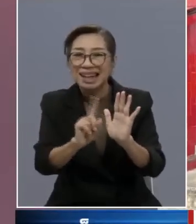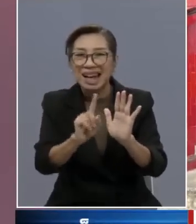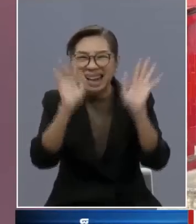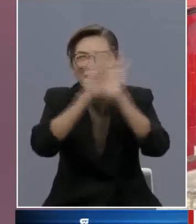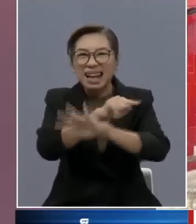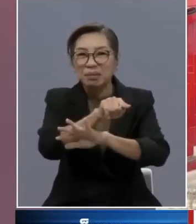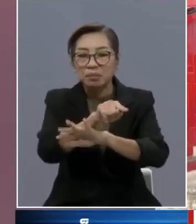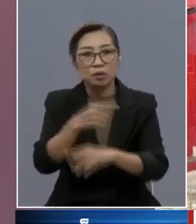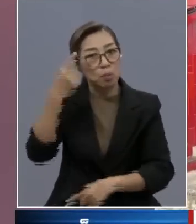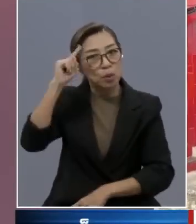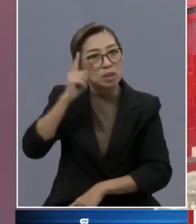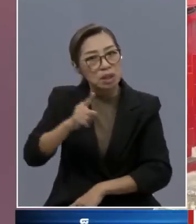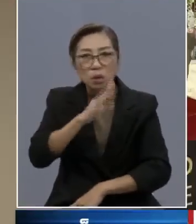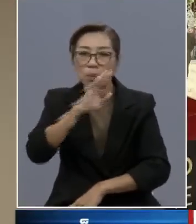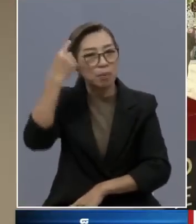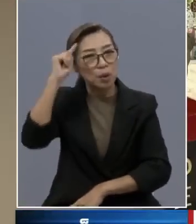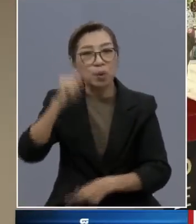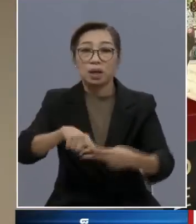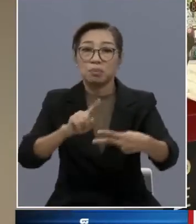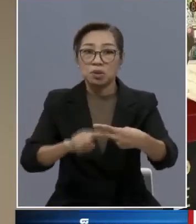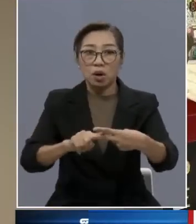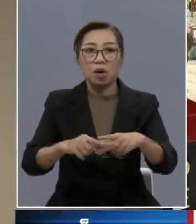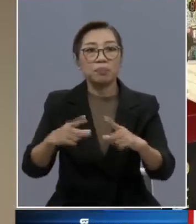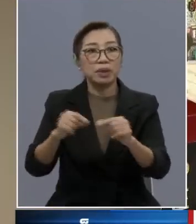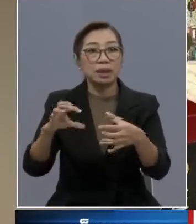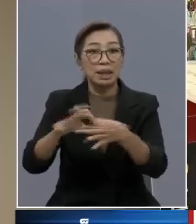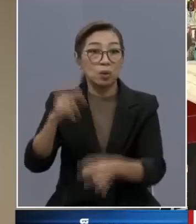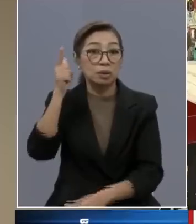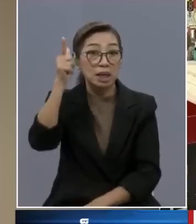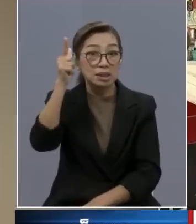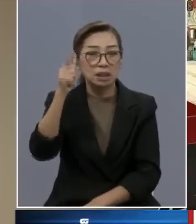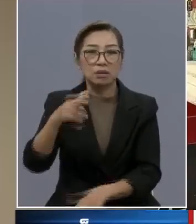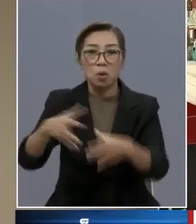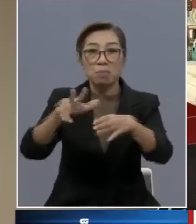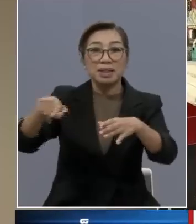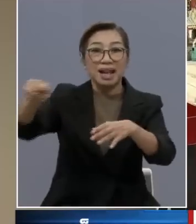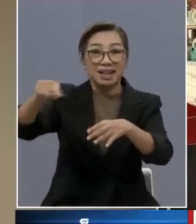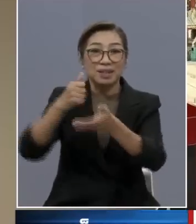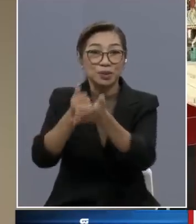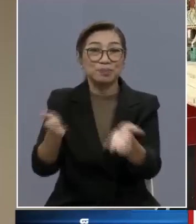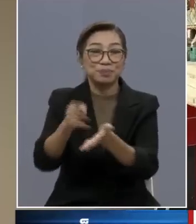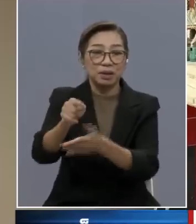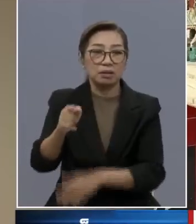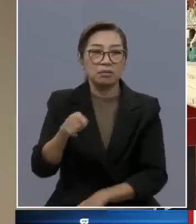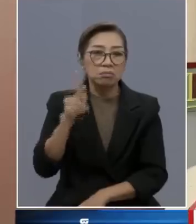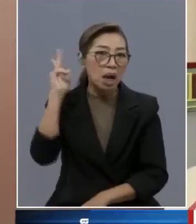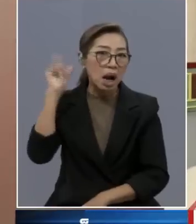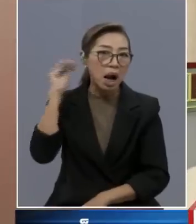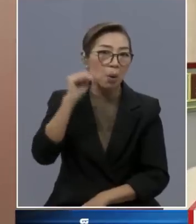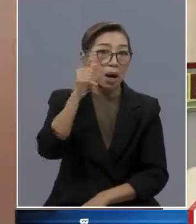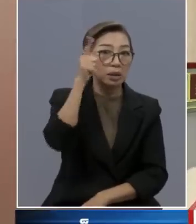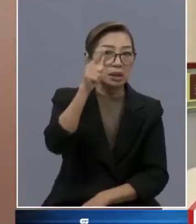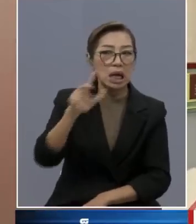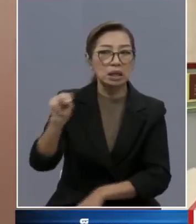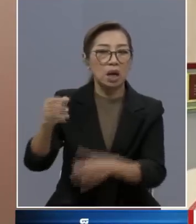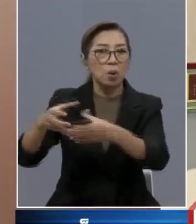ของทักษิณชินวัตรนะครับนายใหญ่ของเพื่อไทยที่มีรายงานข่าวมีกระแสข่าวมาว่าไปนัดทานข้าวกับคีแมนคั่